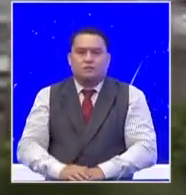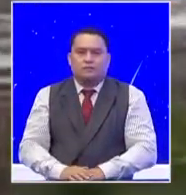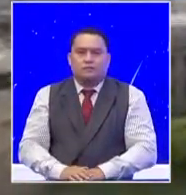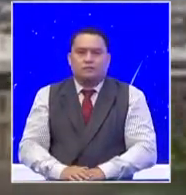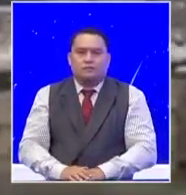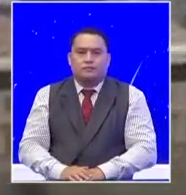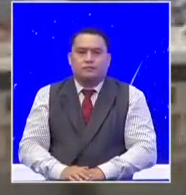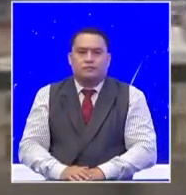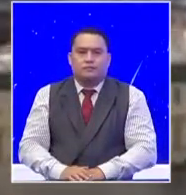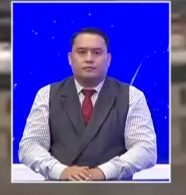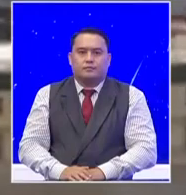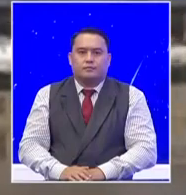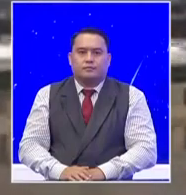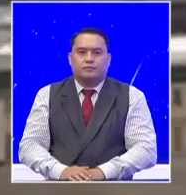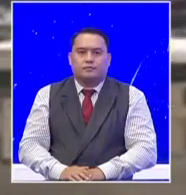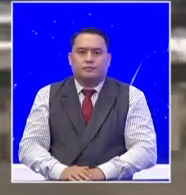и многие другие.